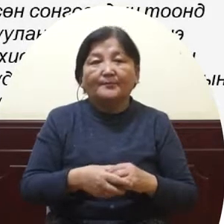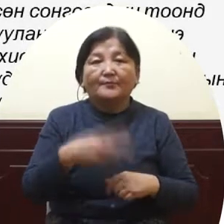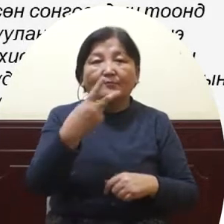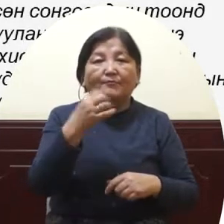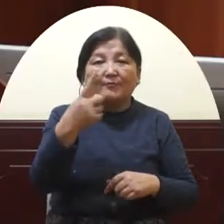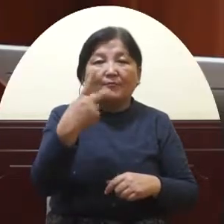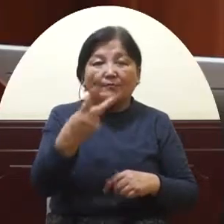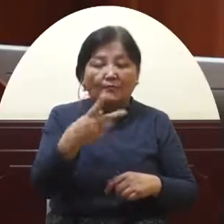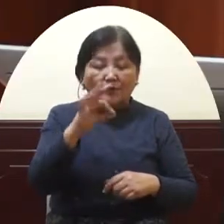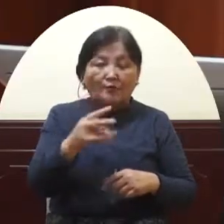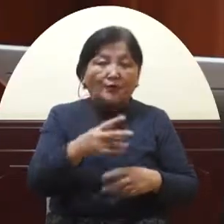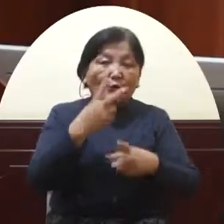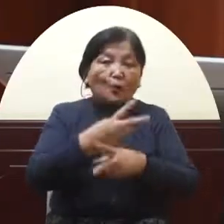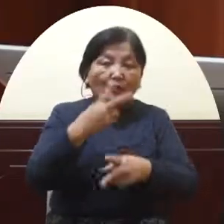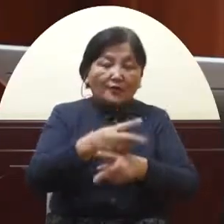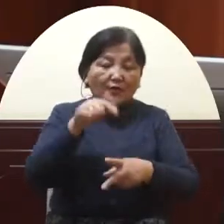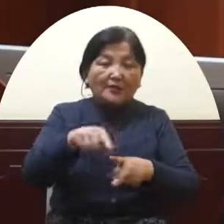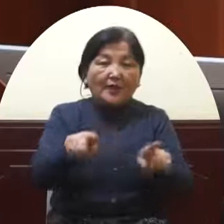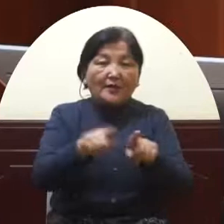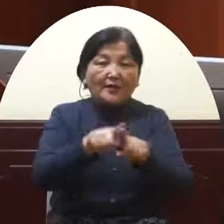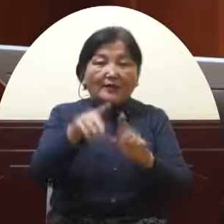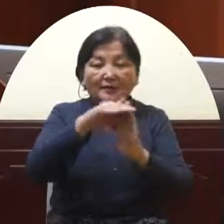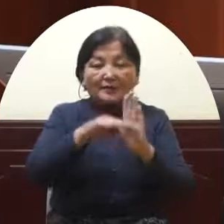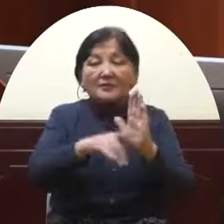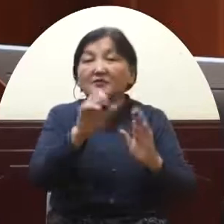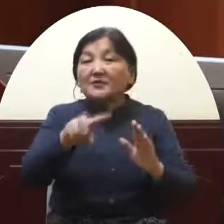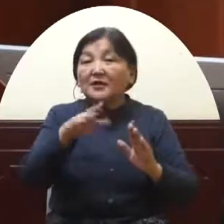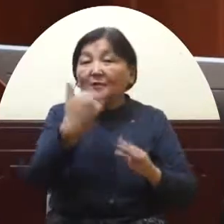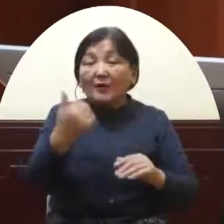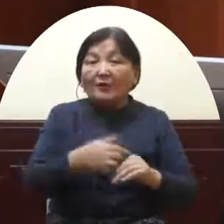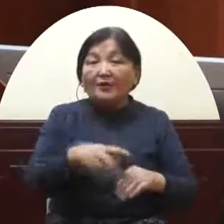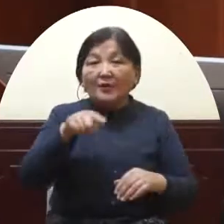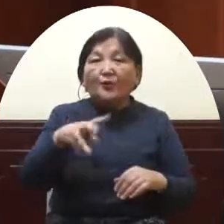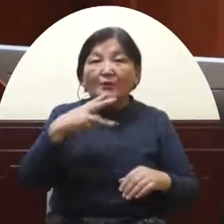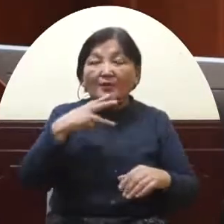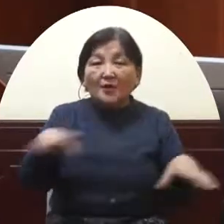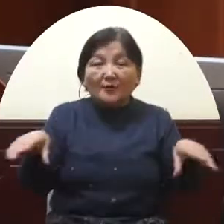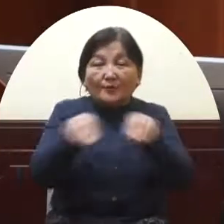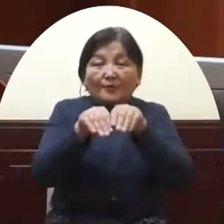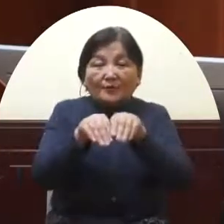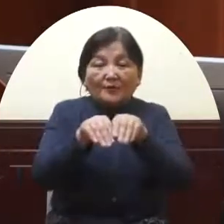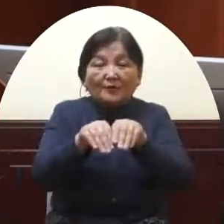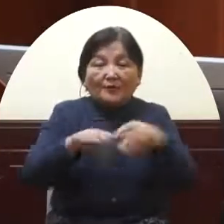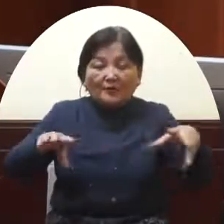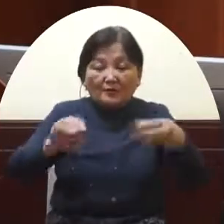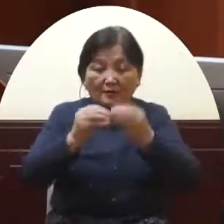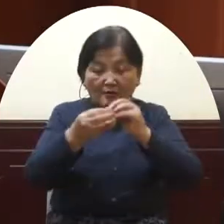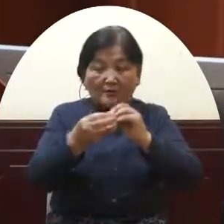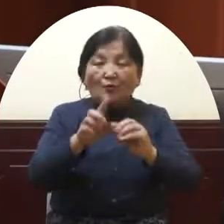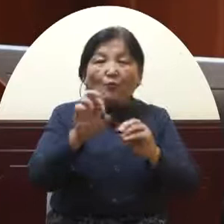12 оны хуулинд ийм залт байхгүй байсан учраас сонгуулийн ерөнхий оройн тохимол дотор энэ мэдээллийг нэгтгэж боловсруулах боломж одоогор байхгүй